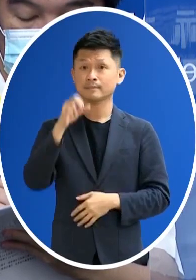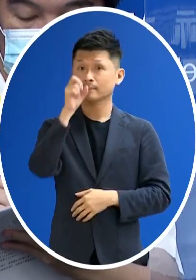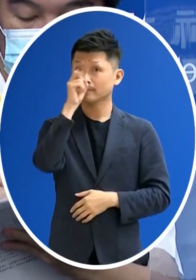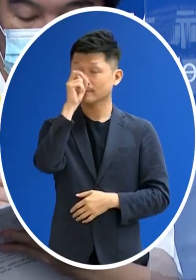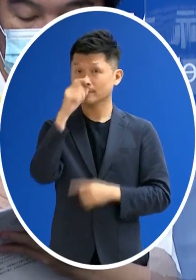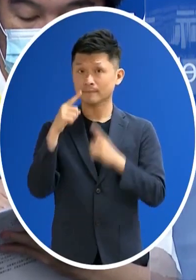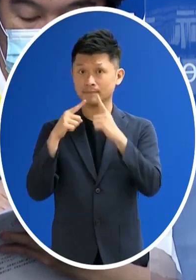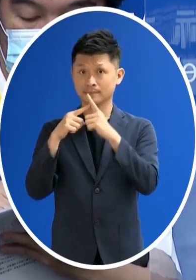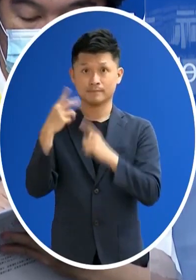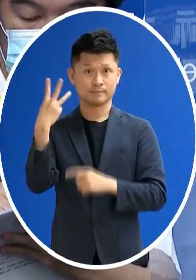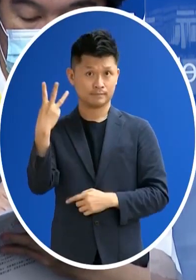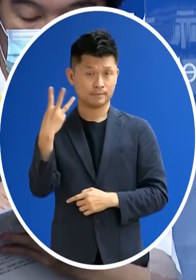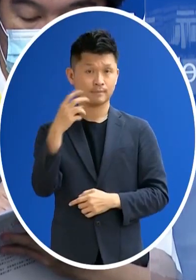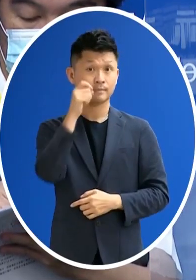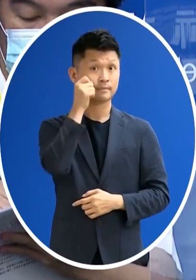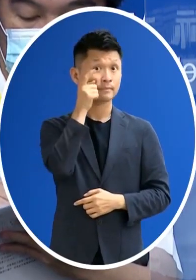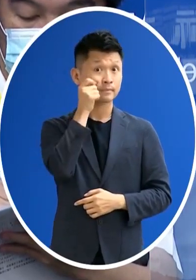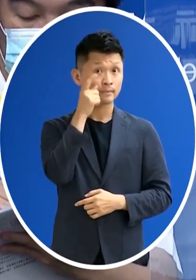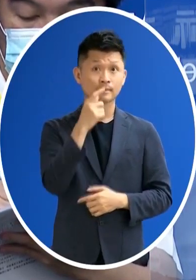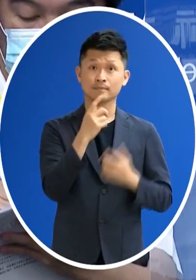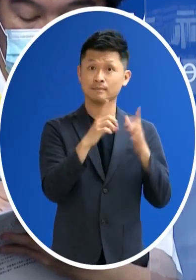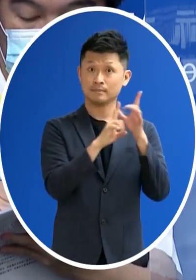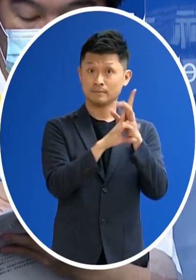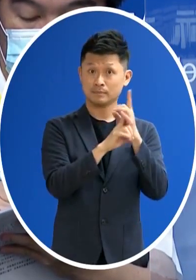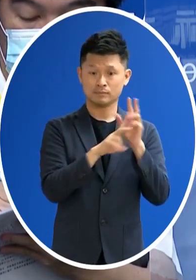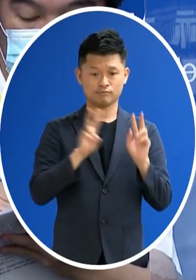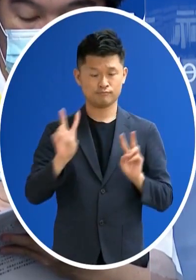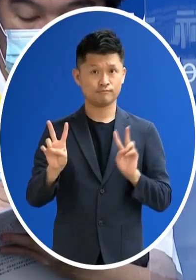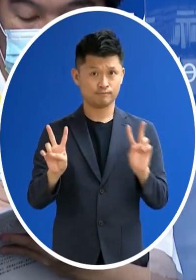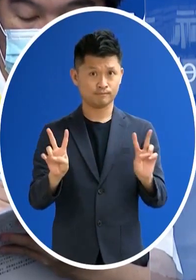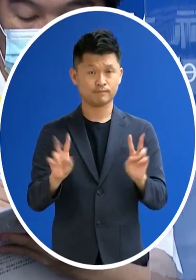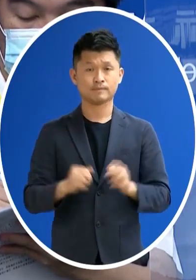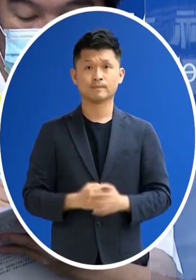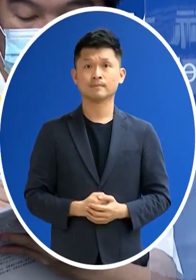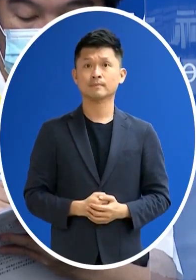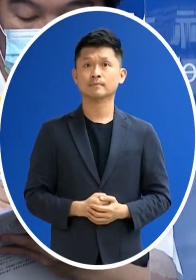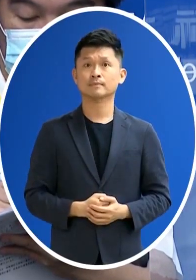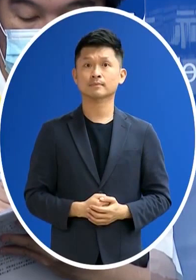县3例，台南市及新竹市各2例。